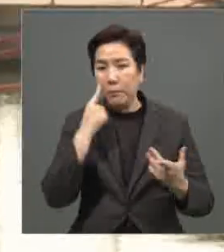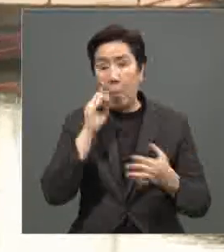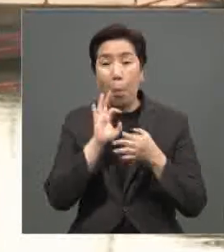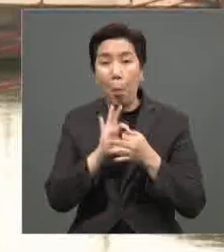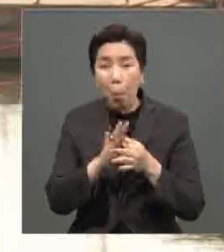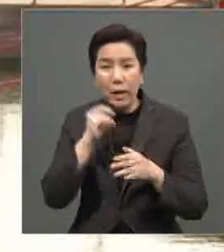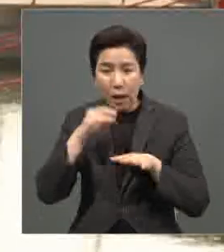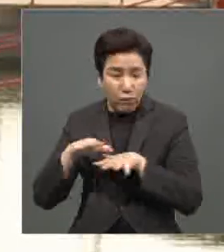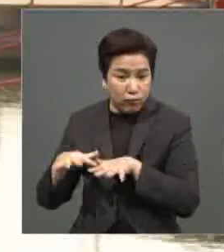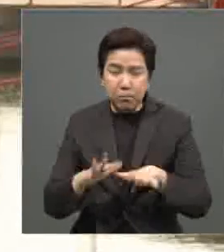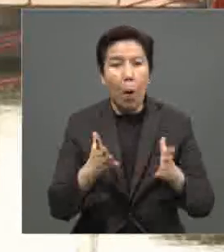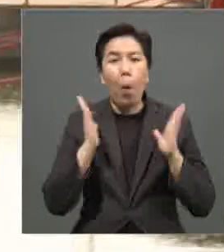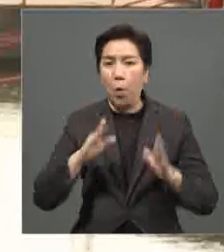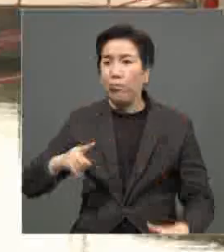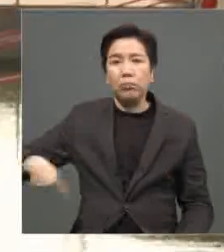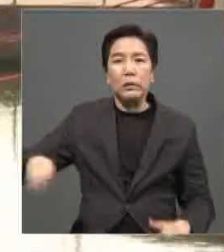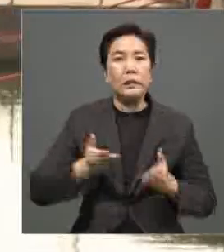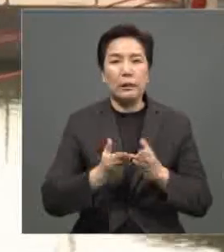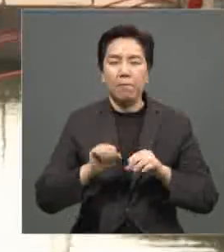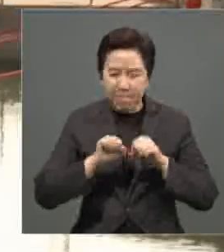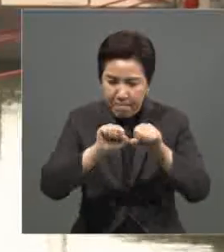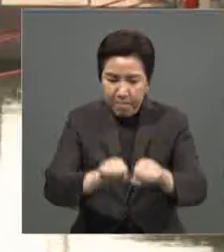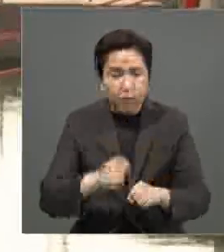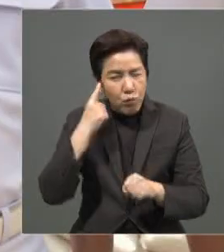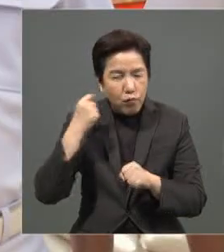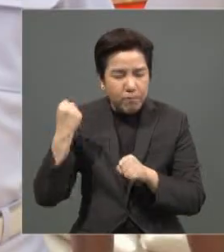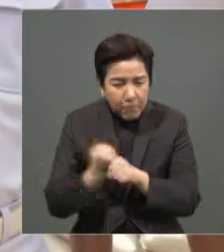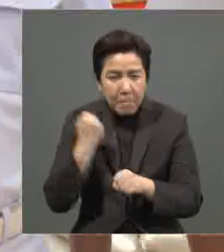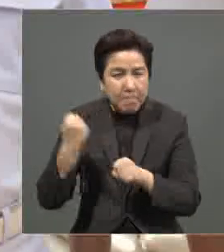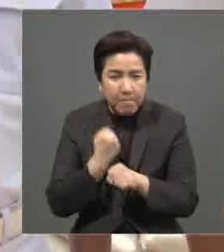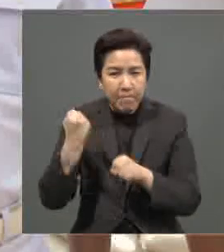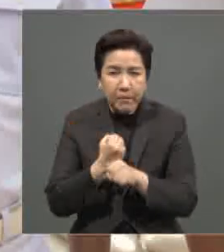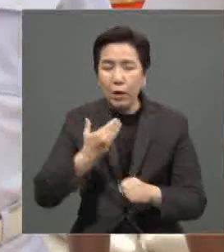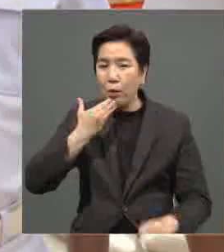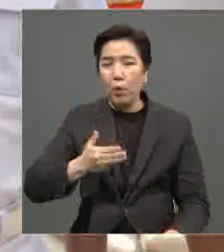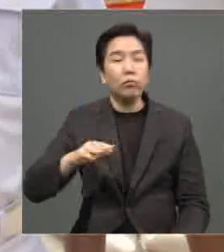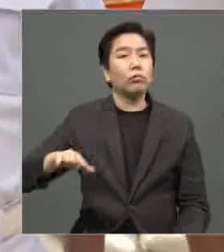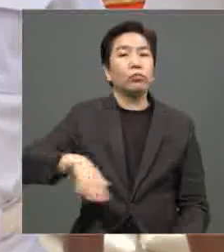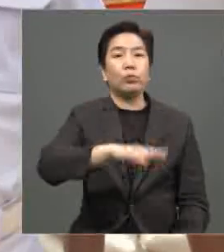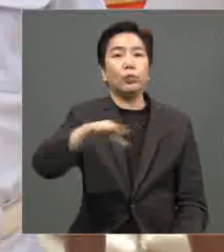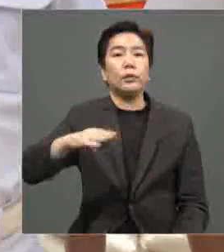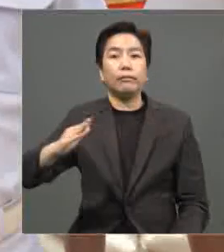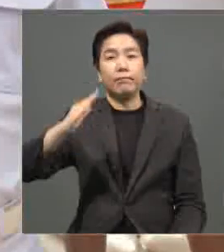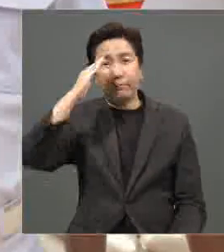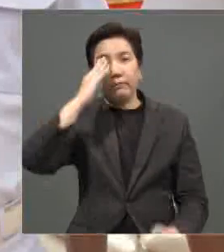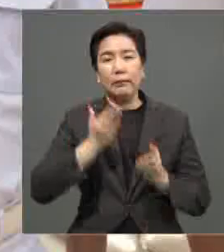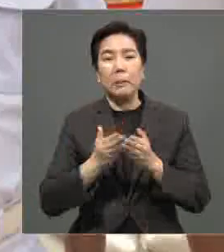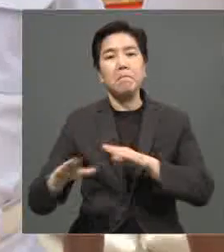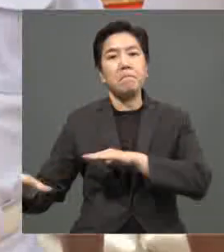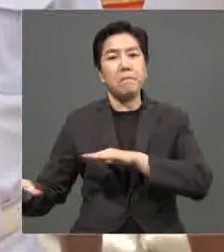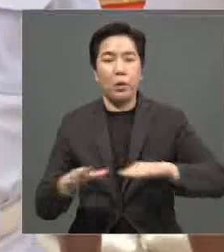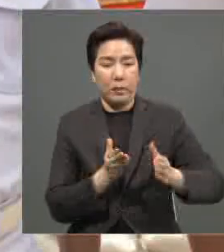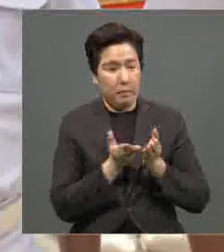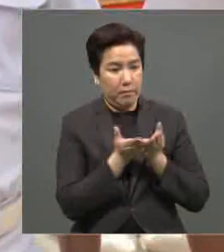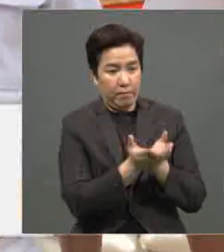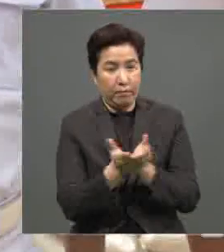ลเรื่องกระแสน้ำเพราะว่ากำลังพลนั้นฝึกซ้อมมาอย่างเข้มข้นค่ะ กำลังพลทุกนายมีความพร้อมเรือทุกล